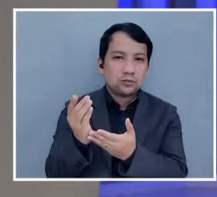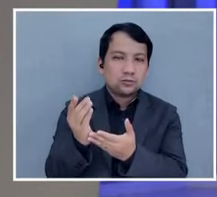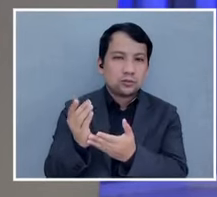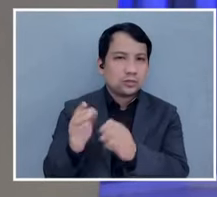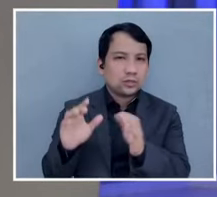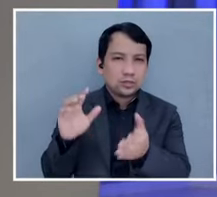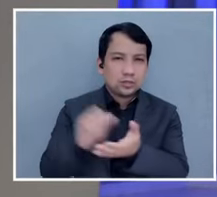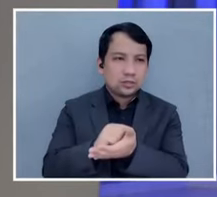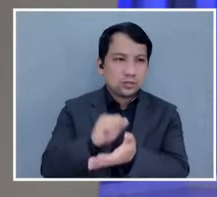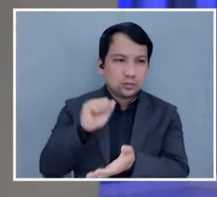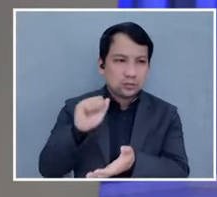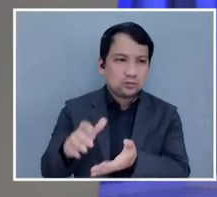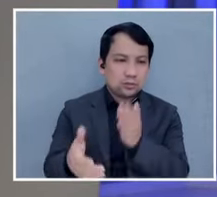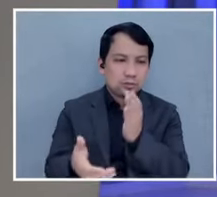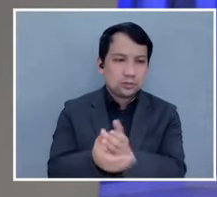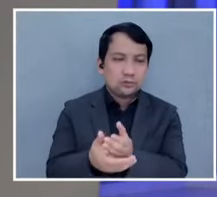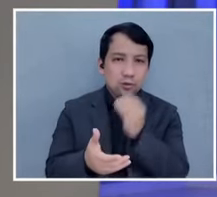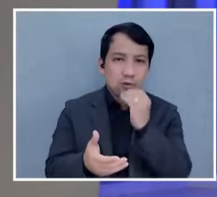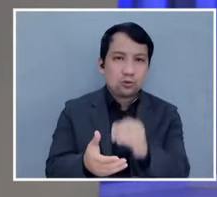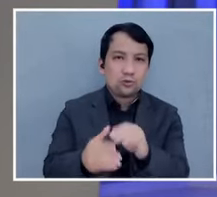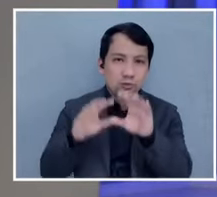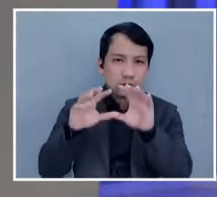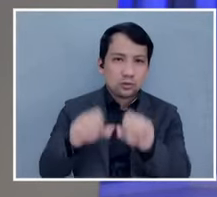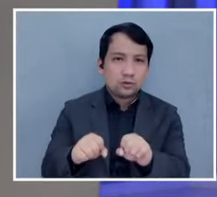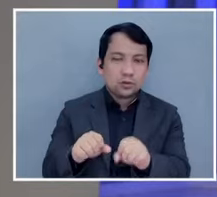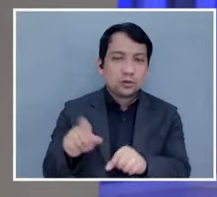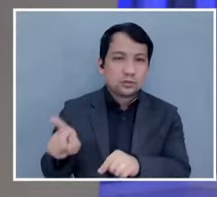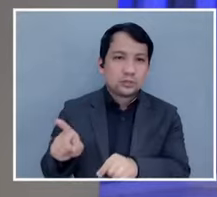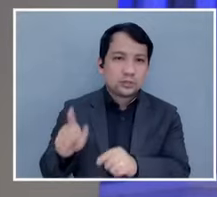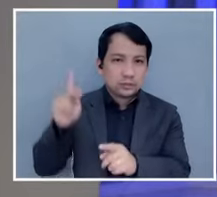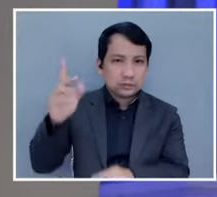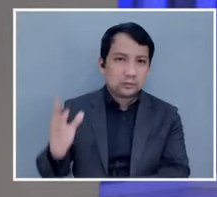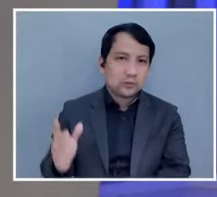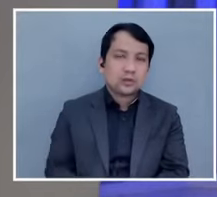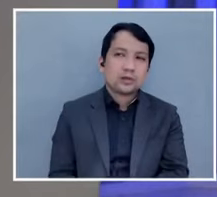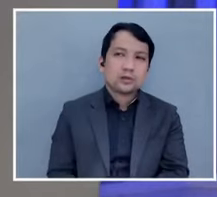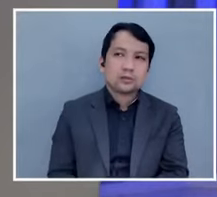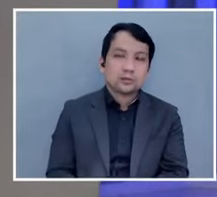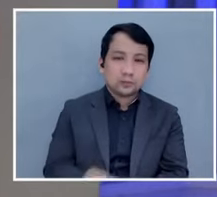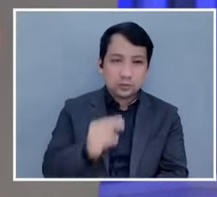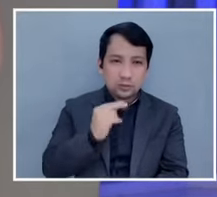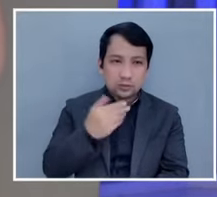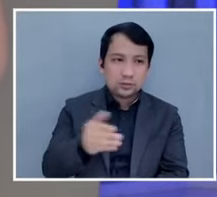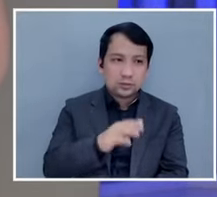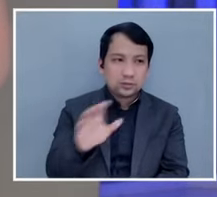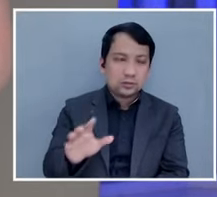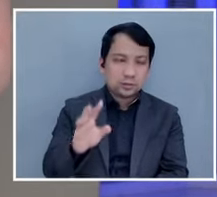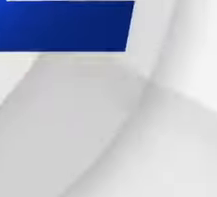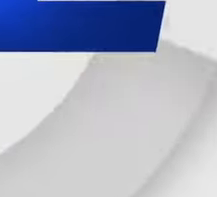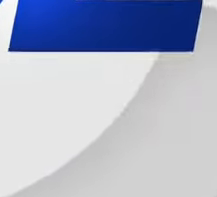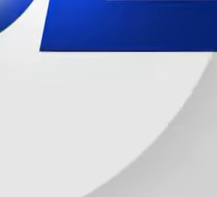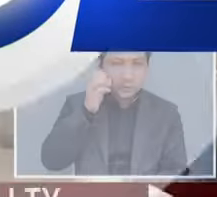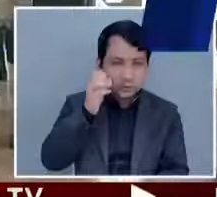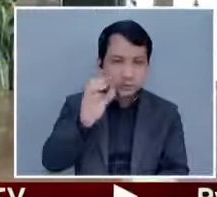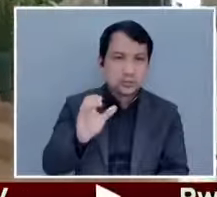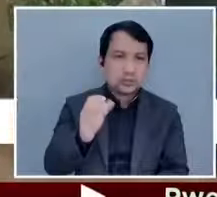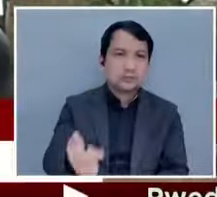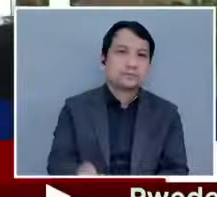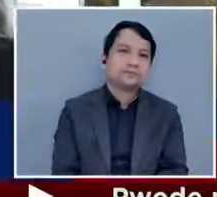bisa ang warrant of arrest laban sa kanya. Nagpapatrol, Willard Cheng.